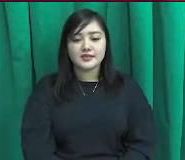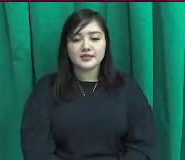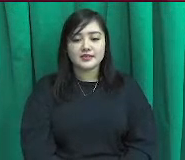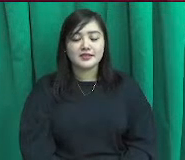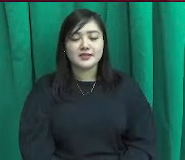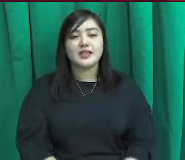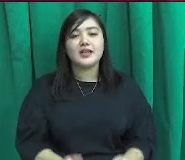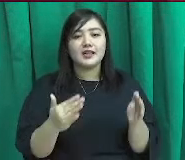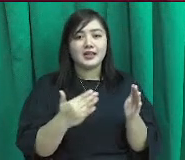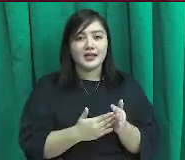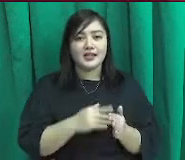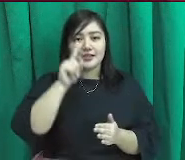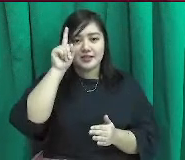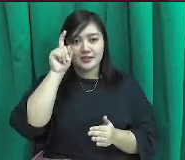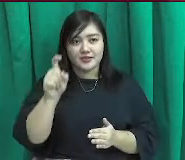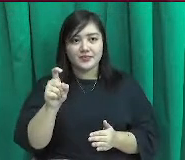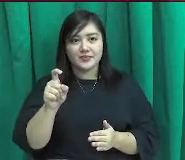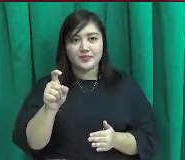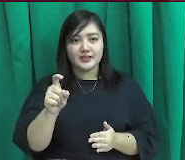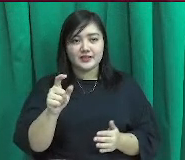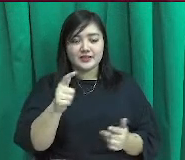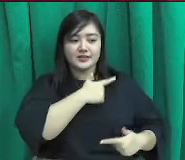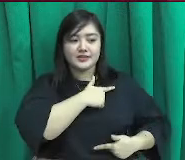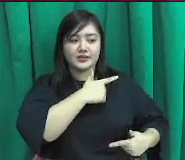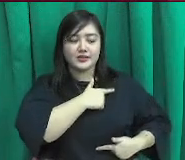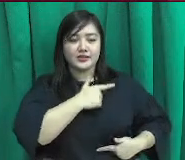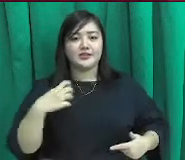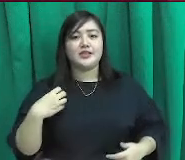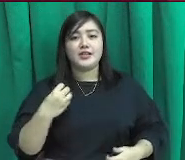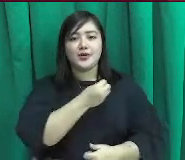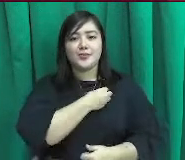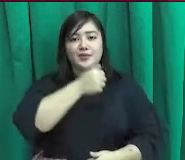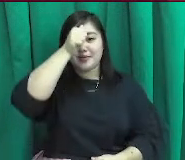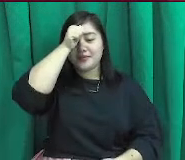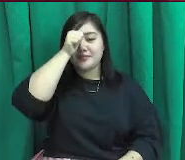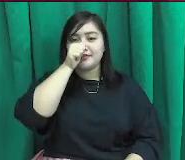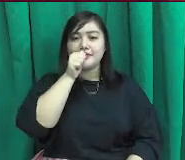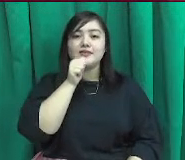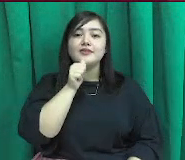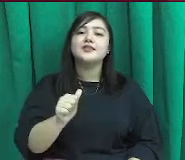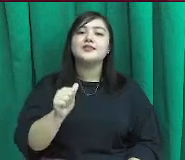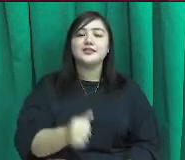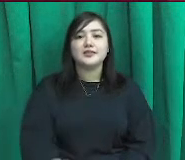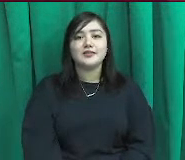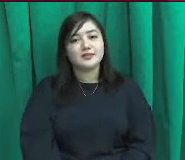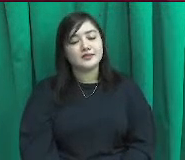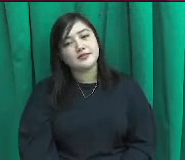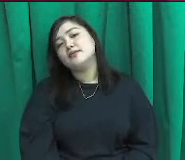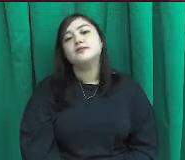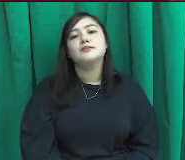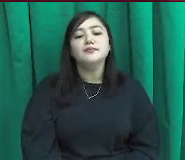talaga natin bantayan yung ating temperance. Yeah. Ako talaga,